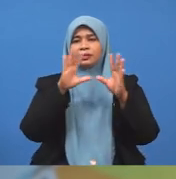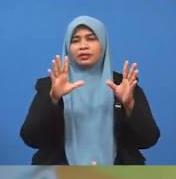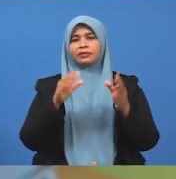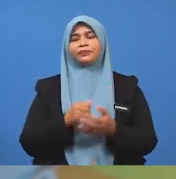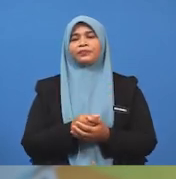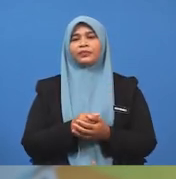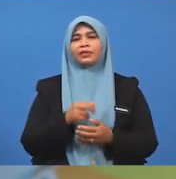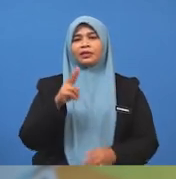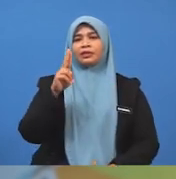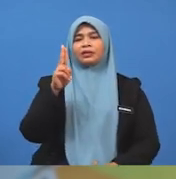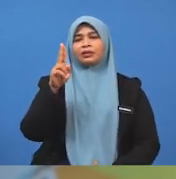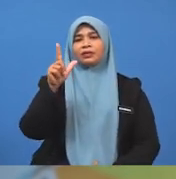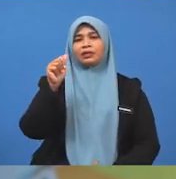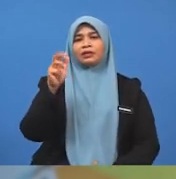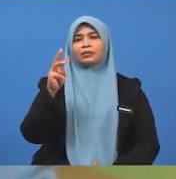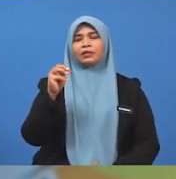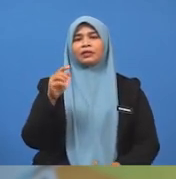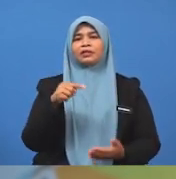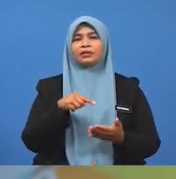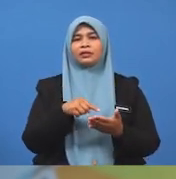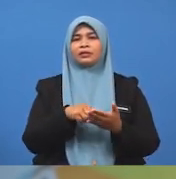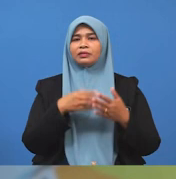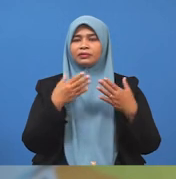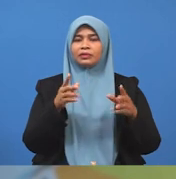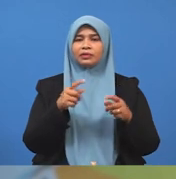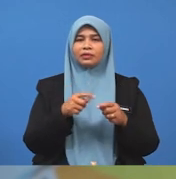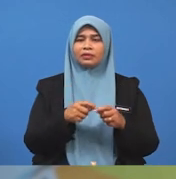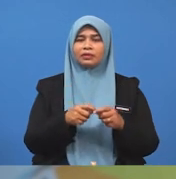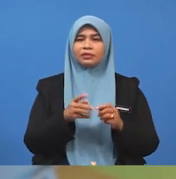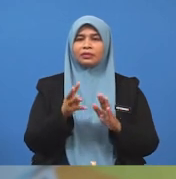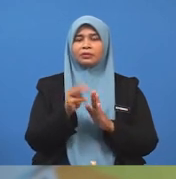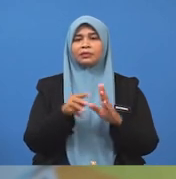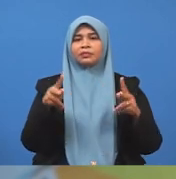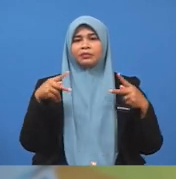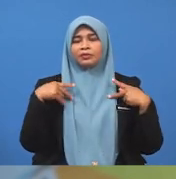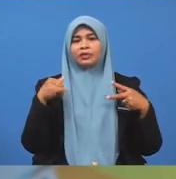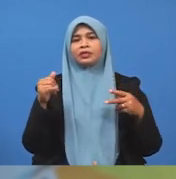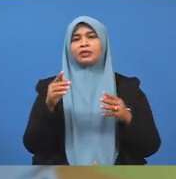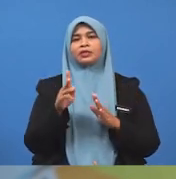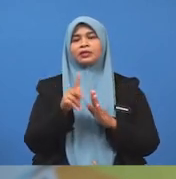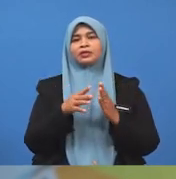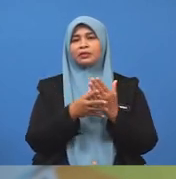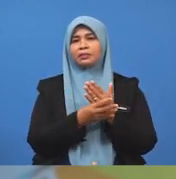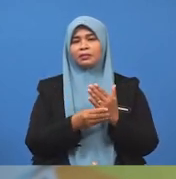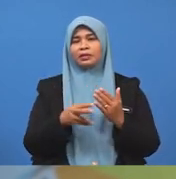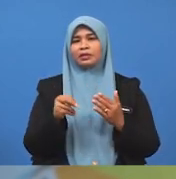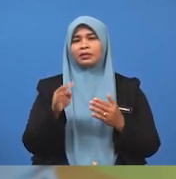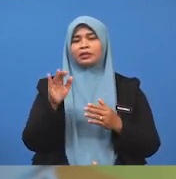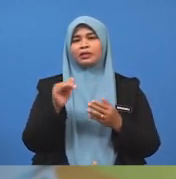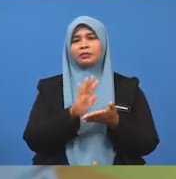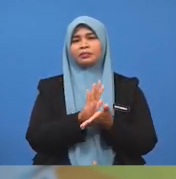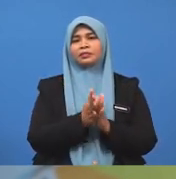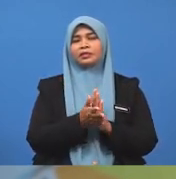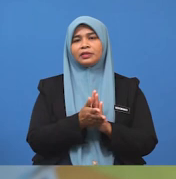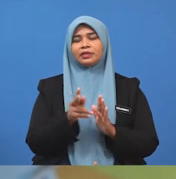pula bahwa sabar ini sudah tentu mempunyai kepakaran yang menjadikan